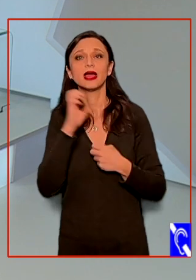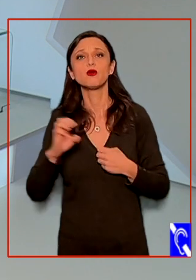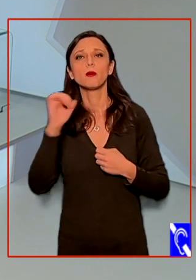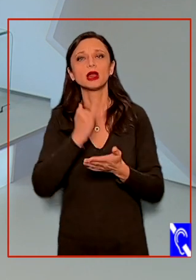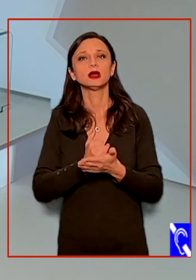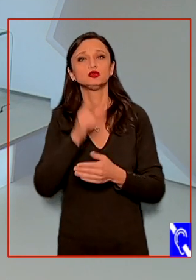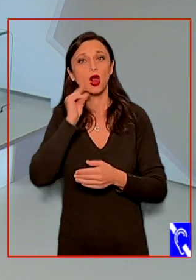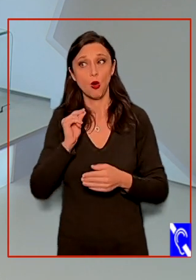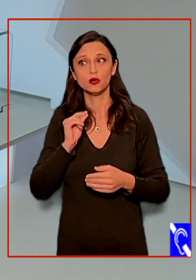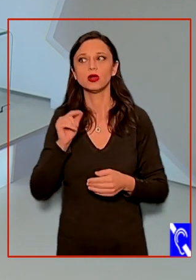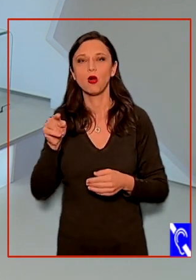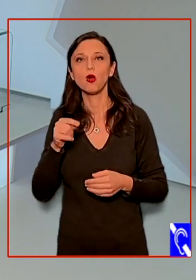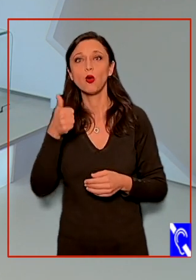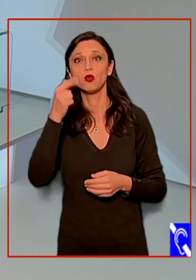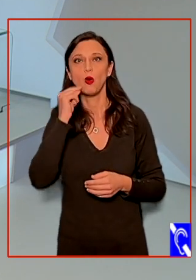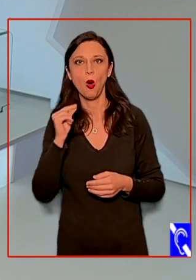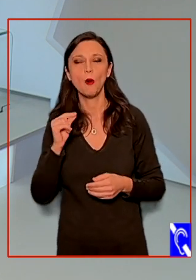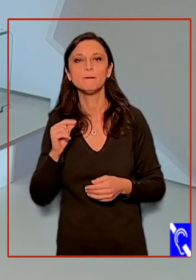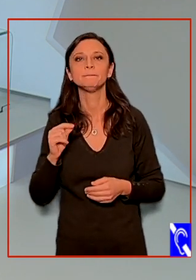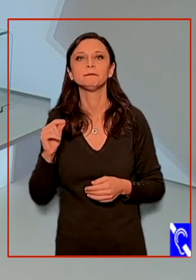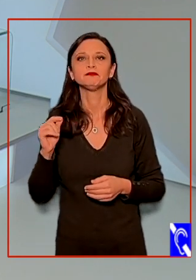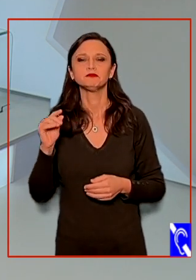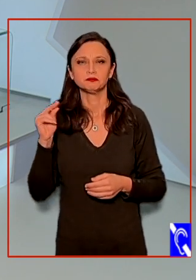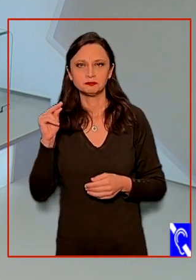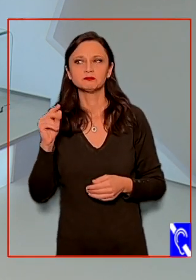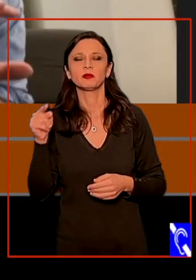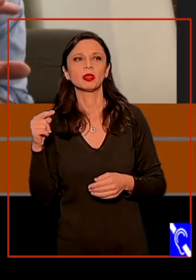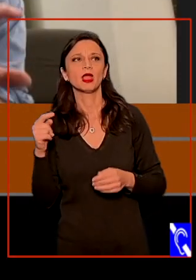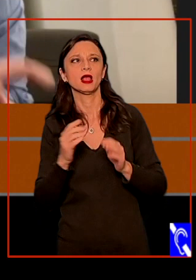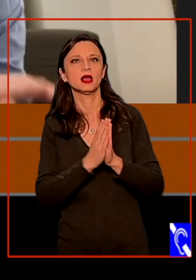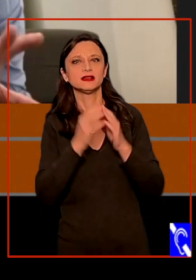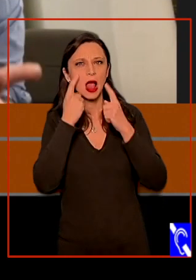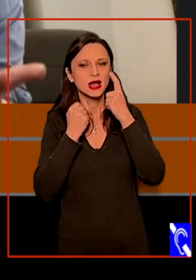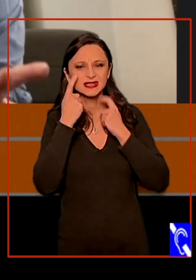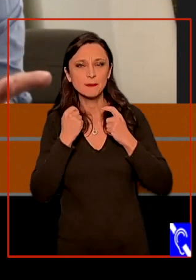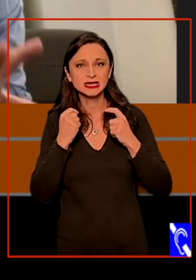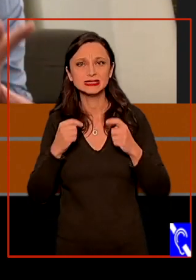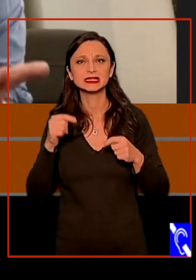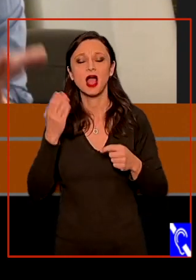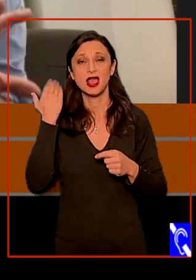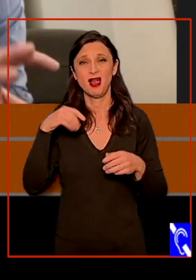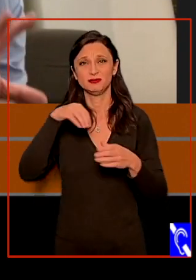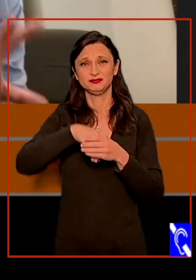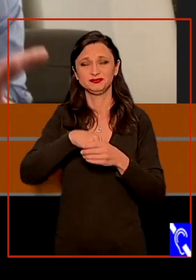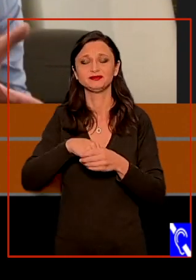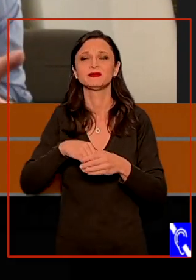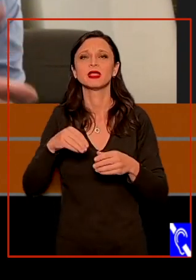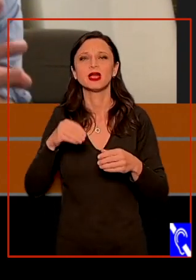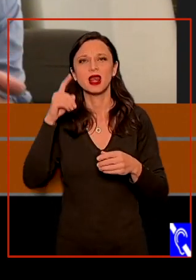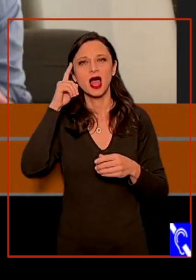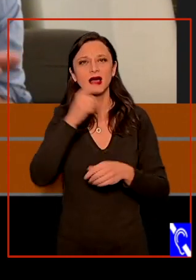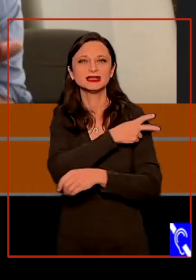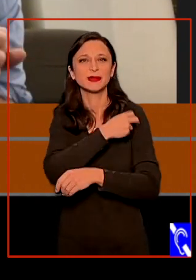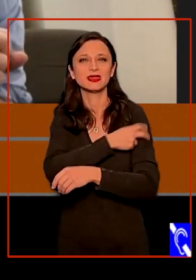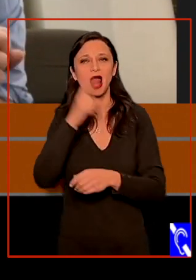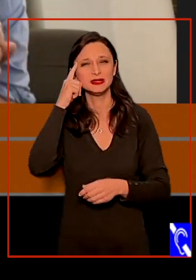domn s-a plâns de tratamente rele, inumane și condiții inumane, degradante într-o secție a unui spital de psihiatrie din județul Maramureș,